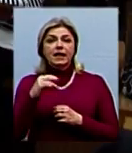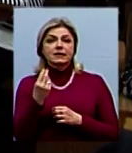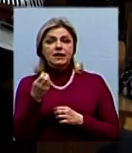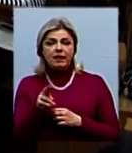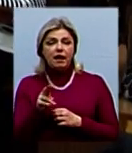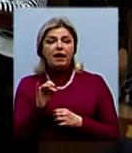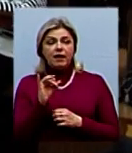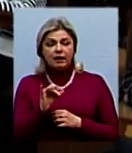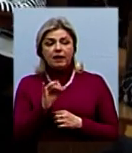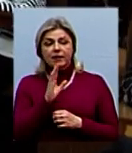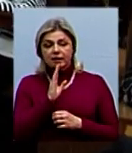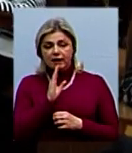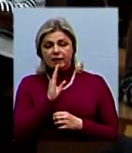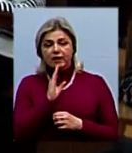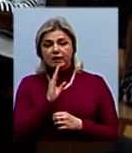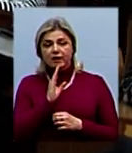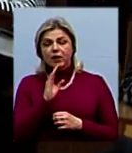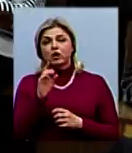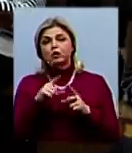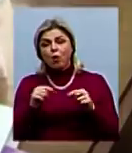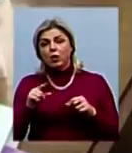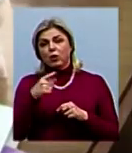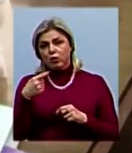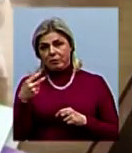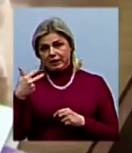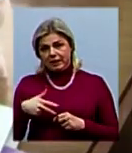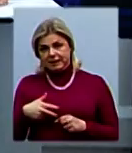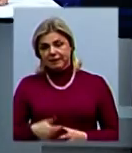і Євгенія Подурець – загальноосвітня школа номер 30.